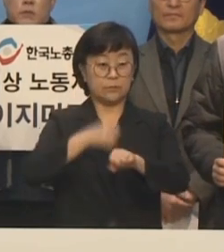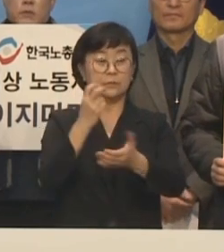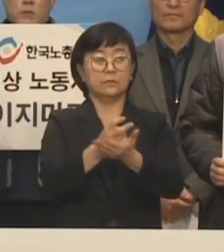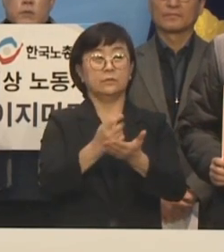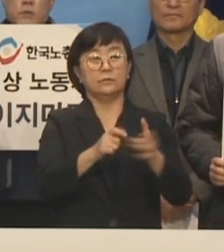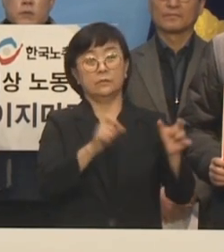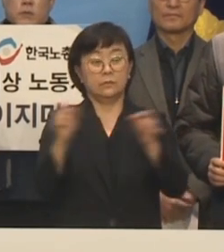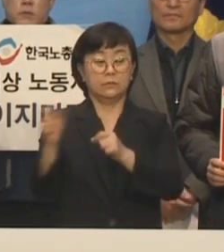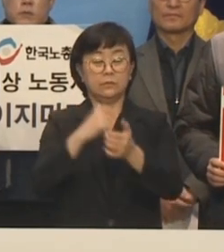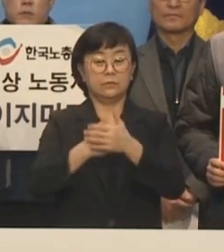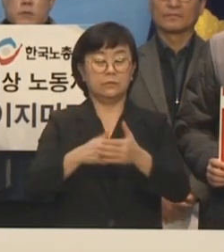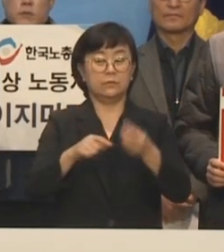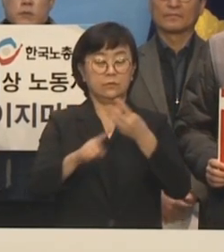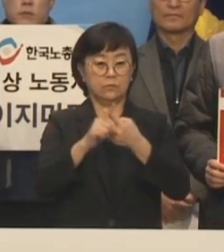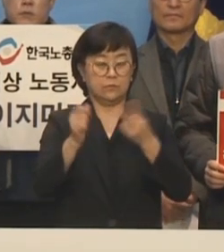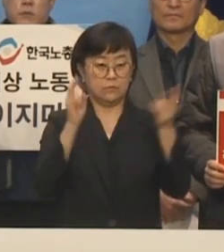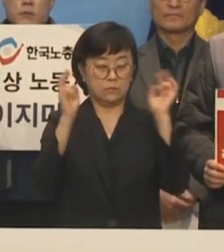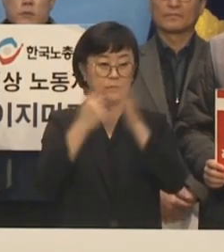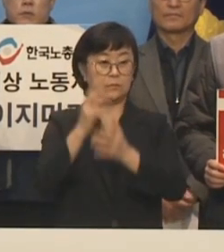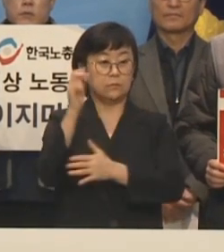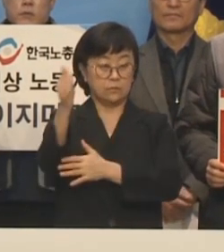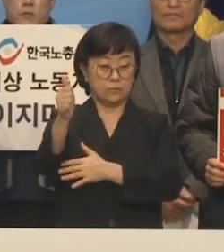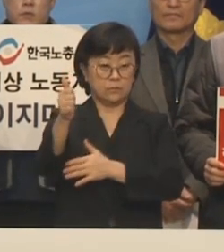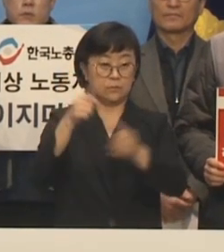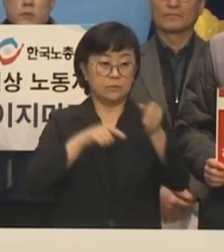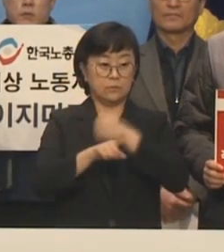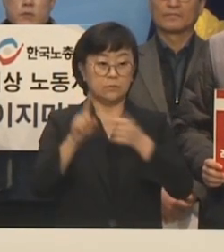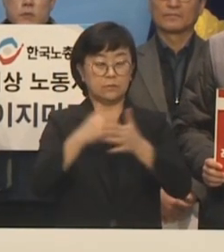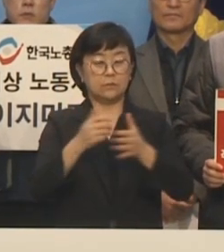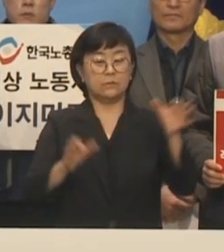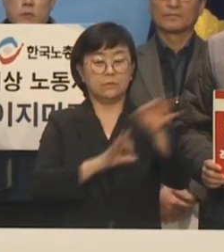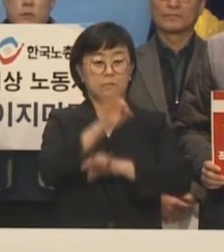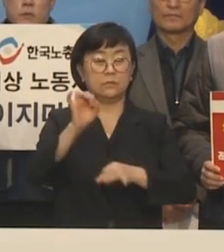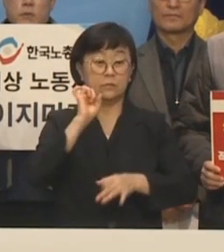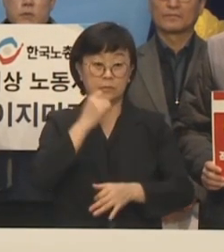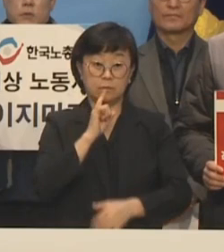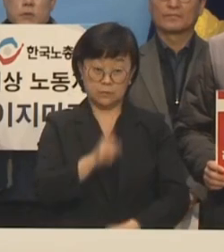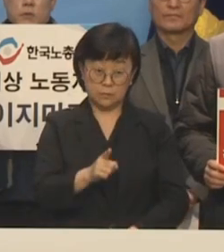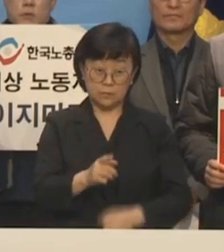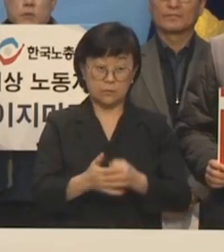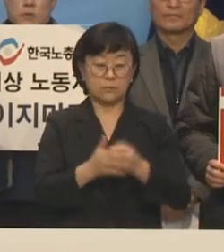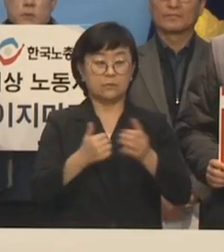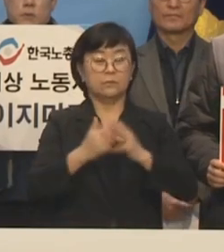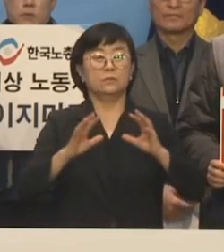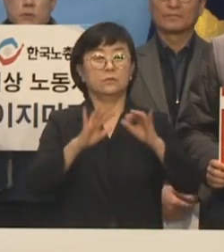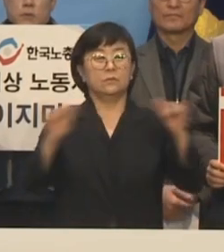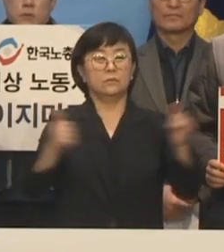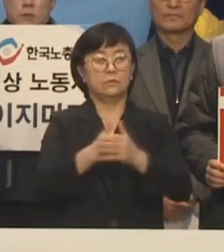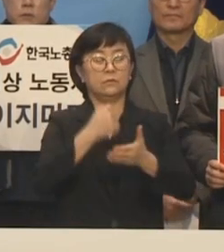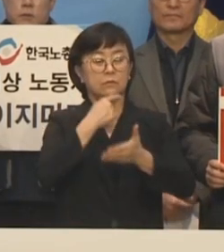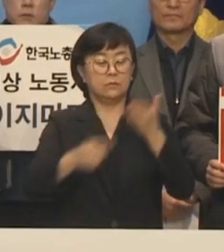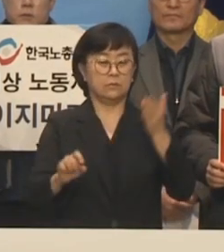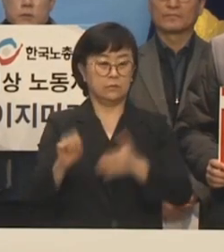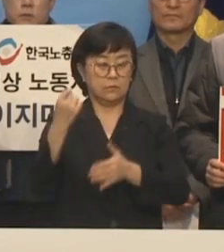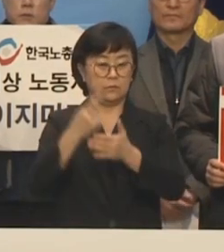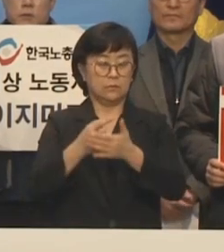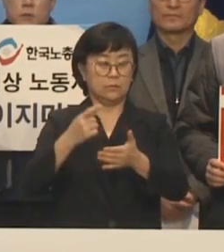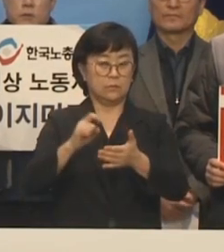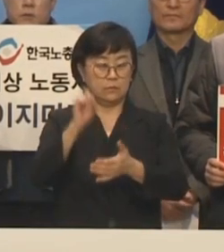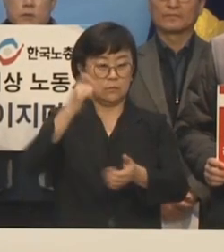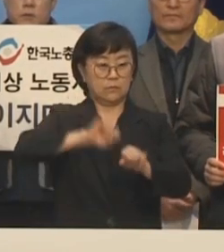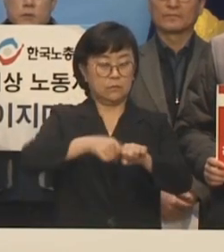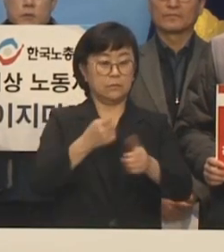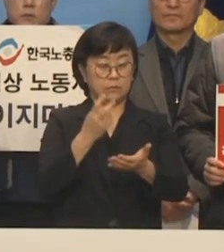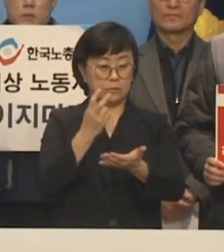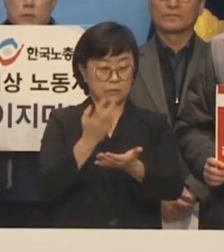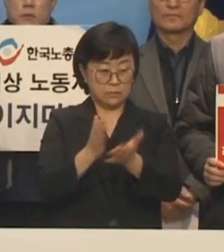유예해달라는 중소기업 사업주의 이유가 경영상의 어려움이라면 국민들이 중대재해처벌법을 적용해달라는